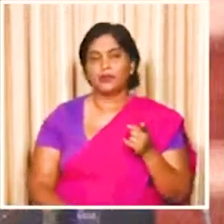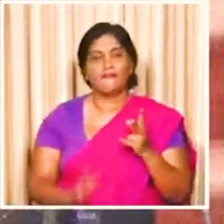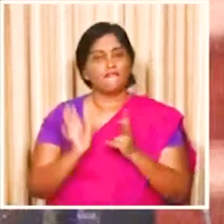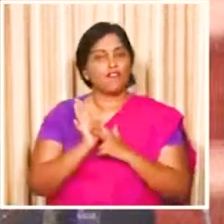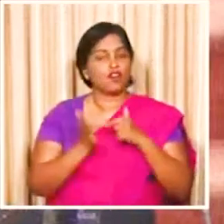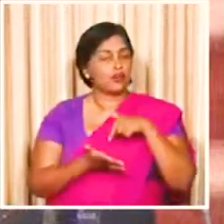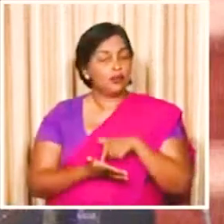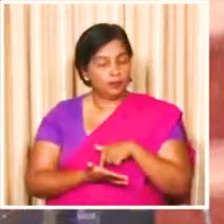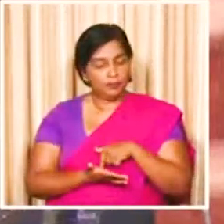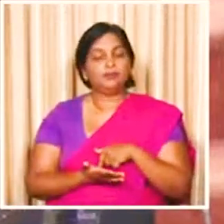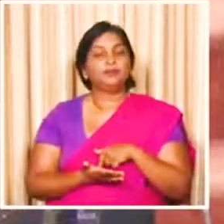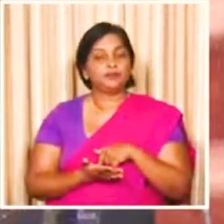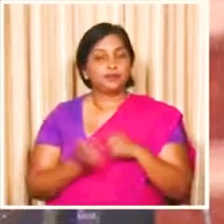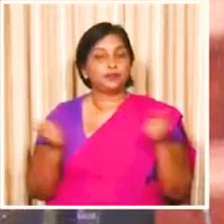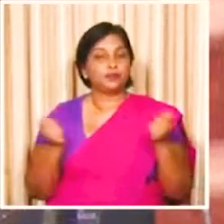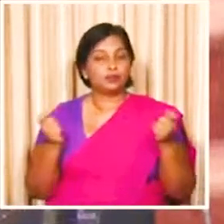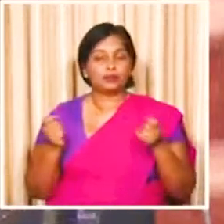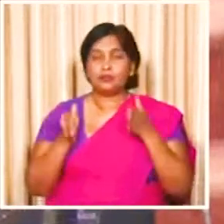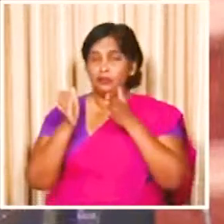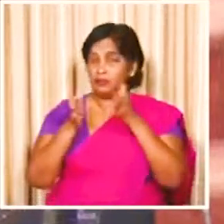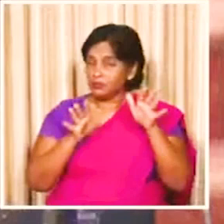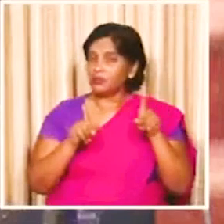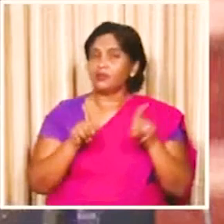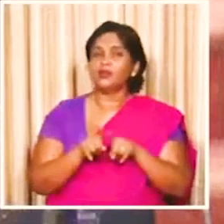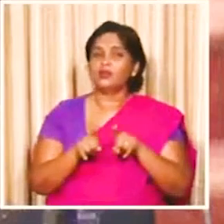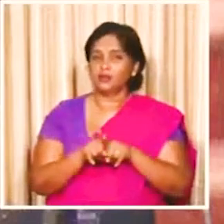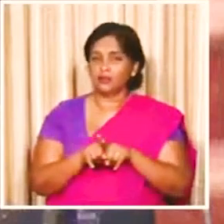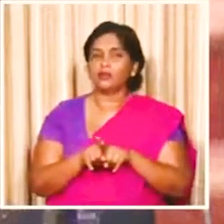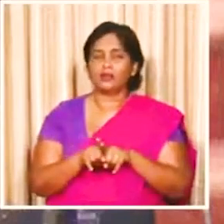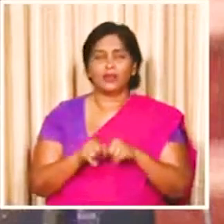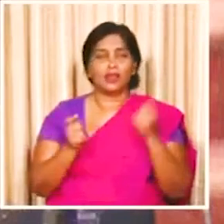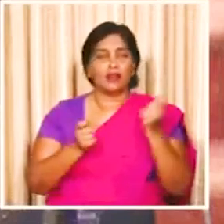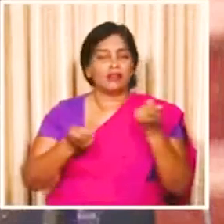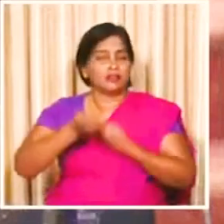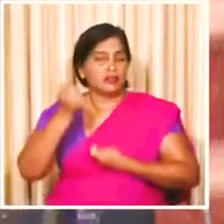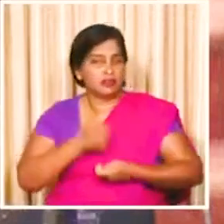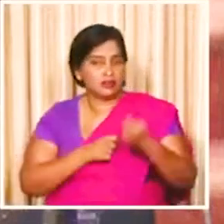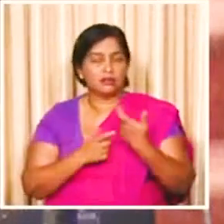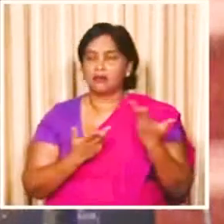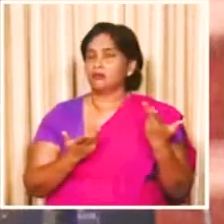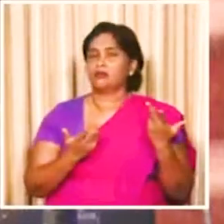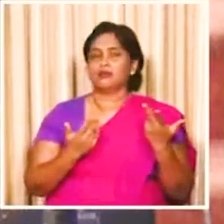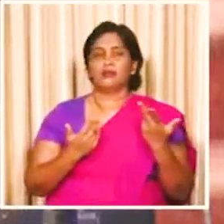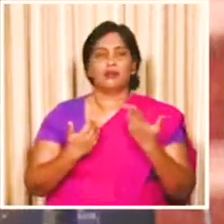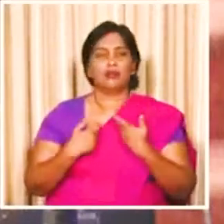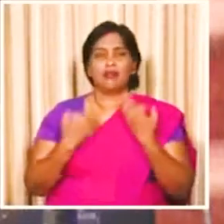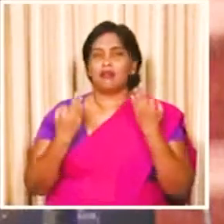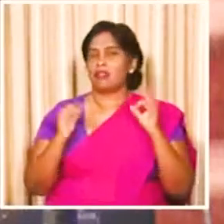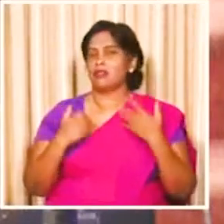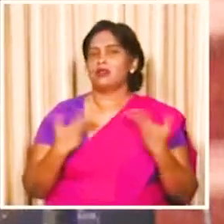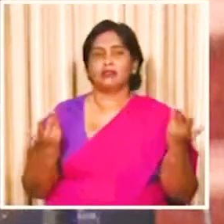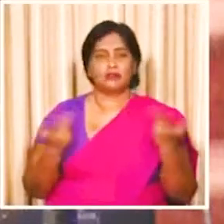காணப்படுகிறது. அதே போல் விவசாயிகளுடைய பிரச்சனை, விவசாயிகளை எடுத்துக்கொண்டால் விவசாயிகளுடைய